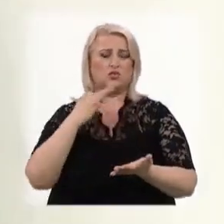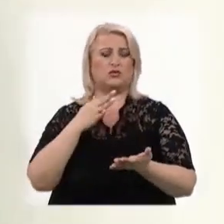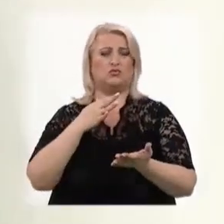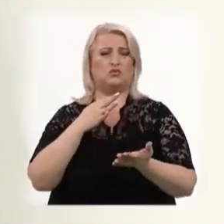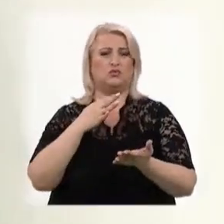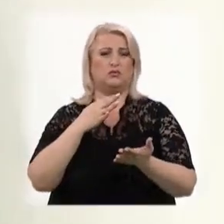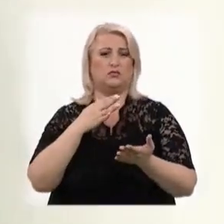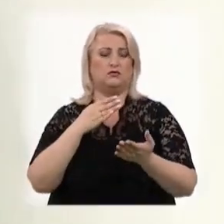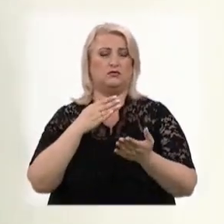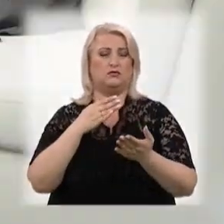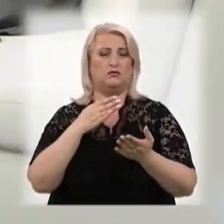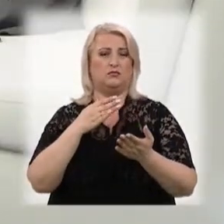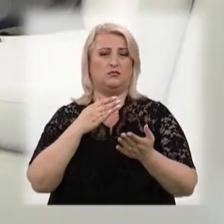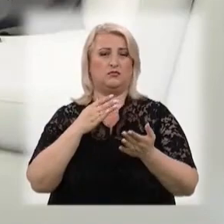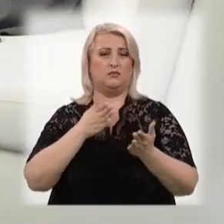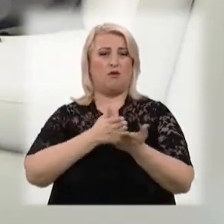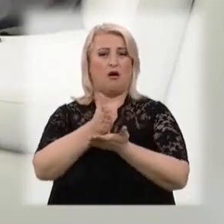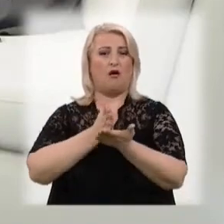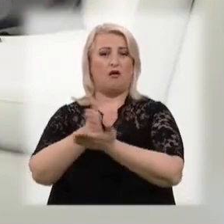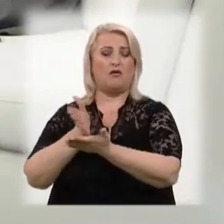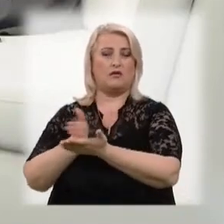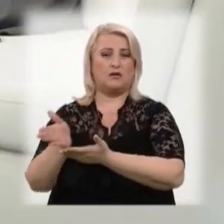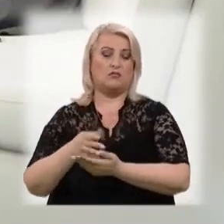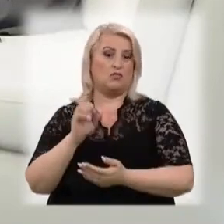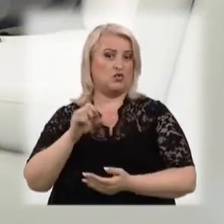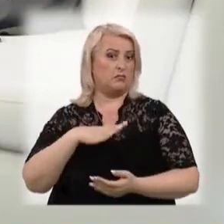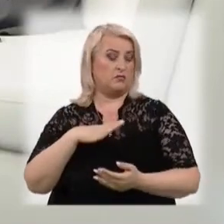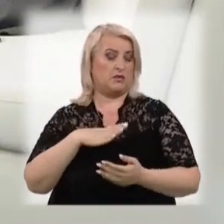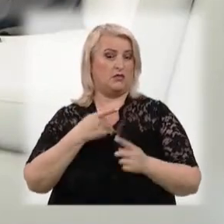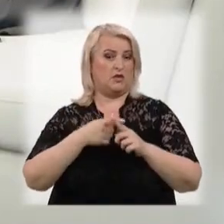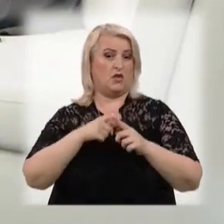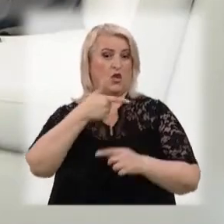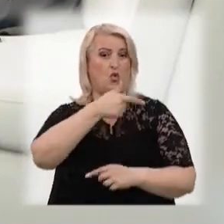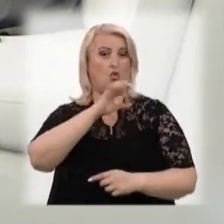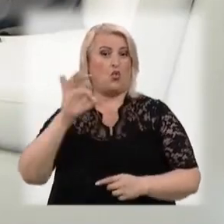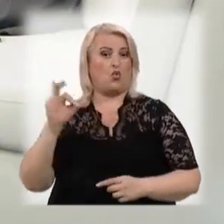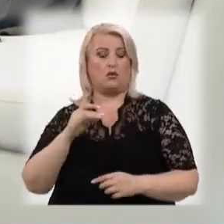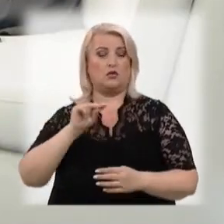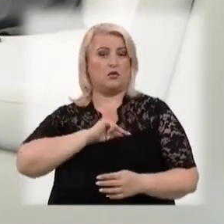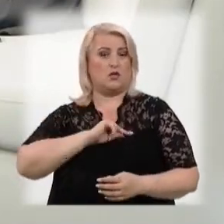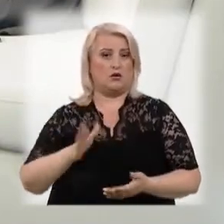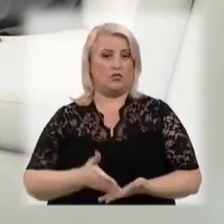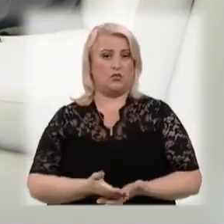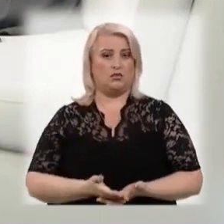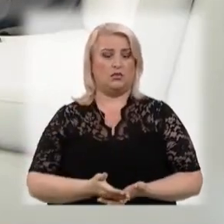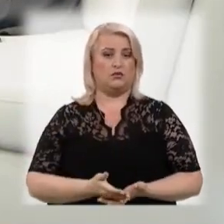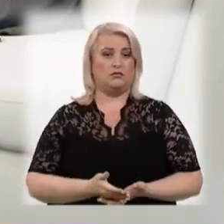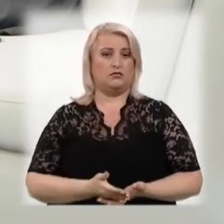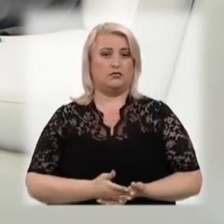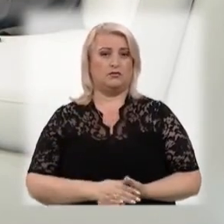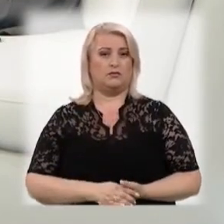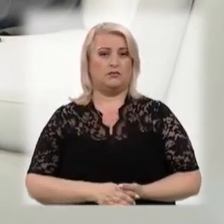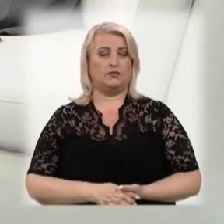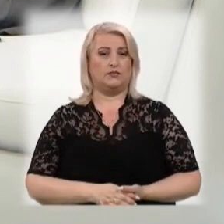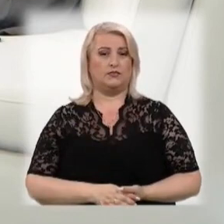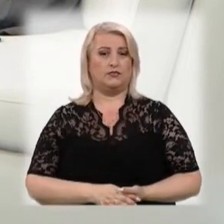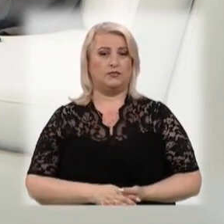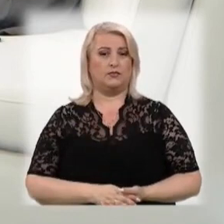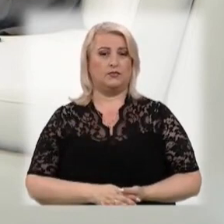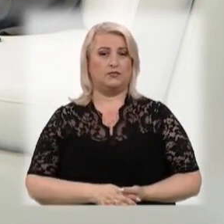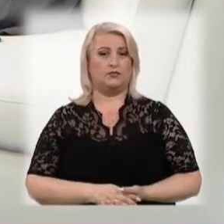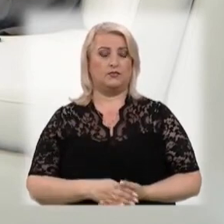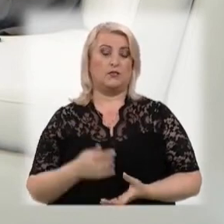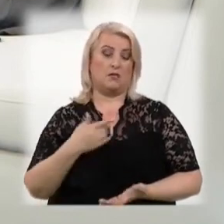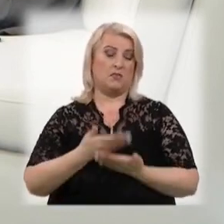de canale dar putea inclusiv Google lui să nu lucrează să nu lucreze chiar dacă este pe aceeași industrie ca și tine Unde lucrează Da bun